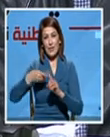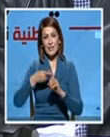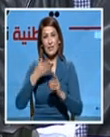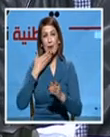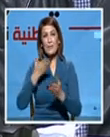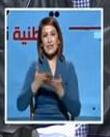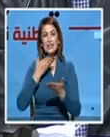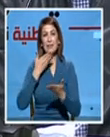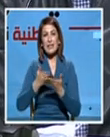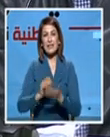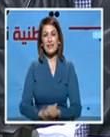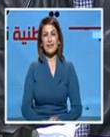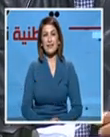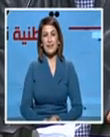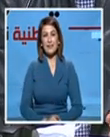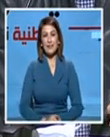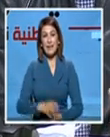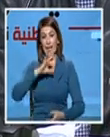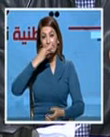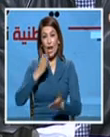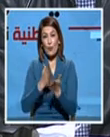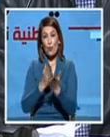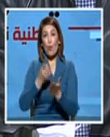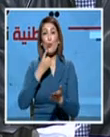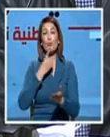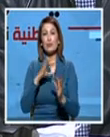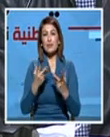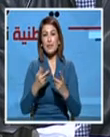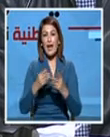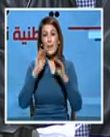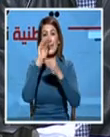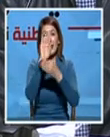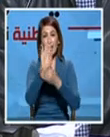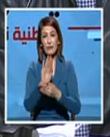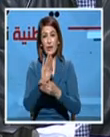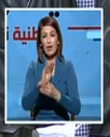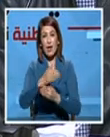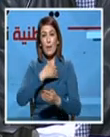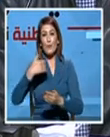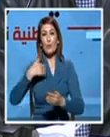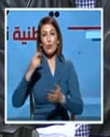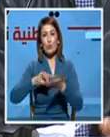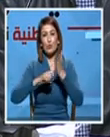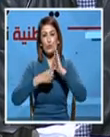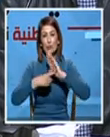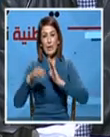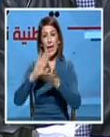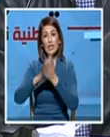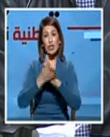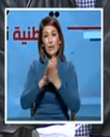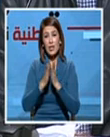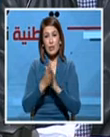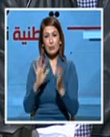وحضورك معنا، تفضل. بارك الله فيك. جوست حبيت نقول للحفاظ على الاطار الصحي وشبه الصحي، قامت الجمعيه التونسيه